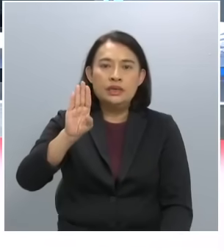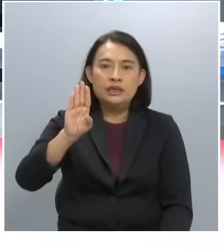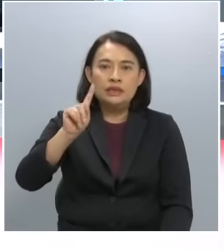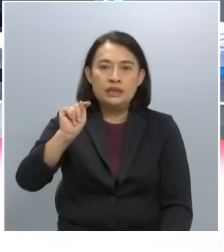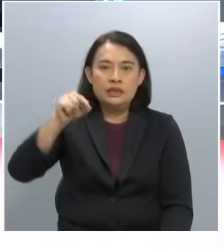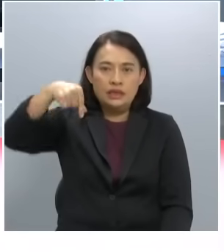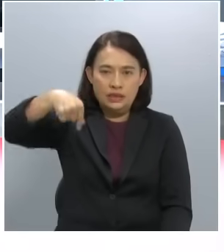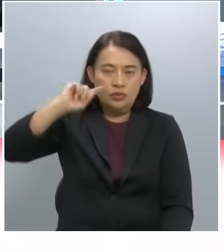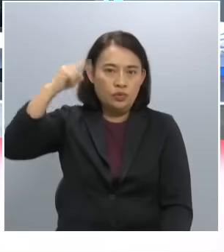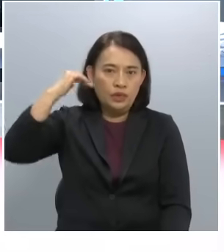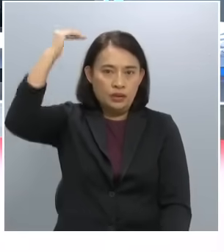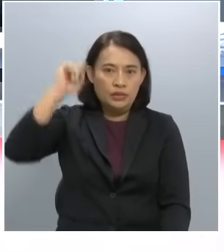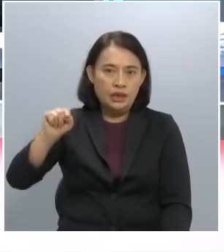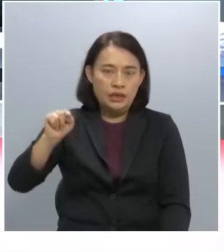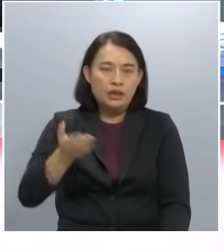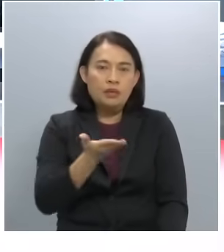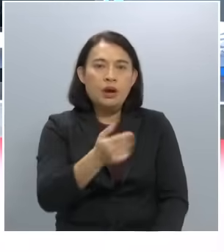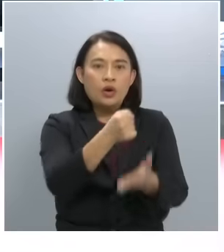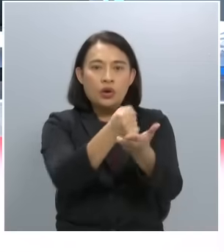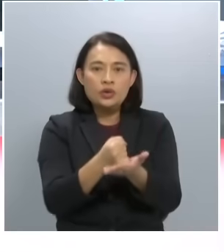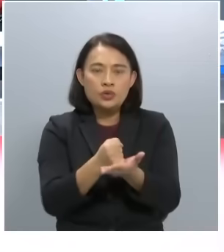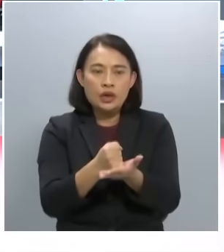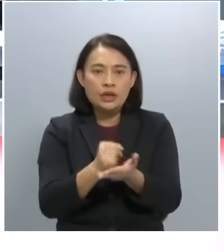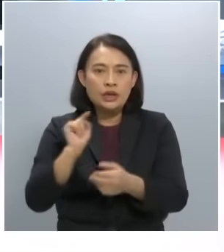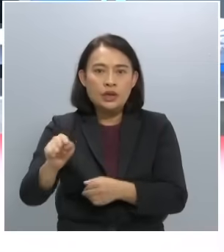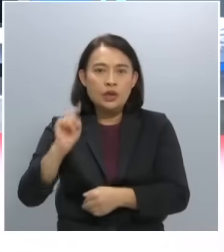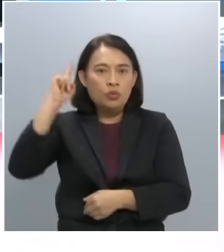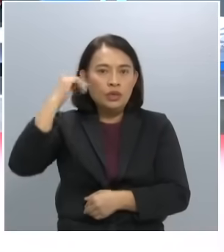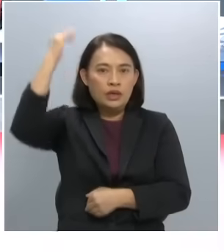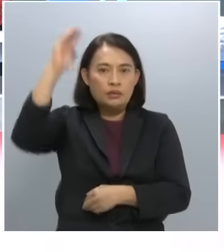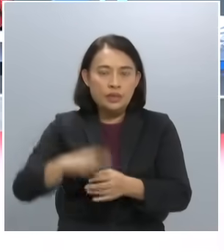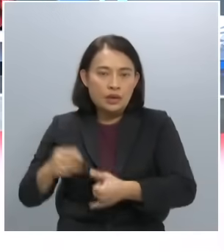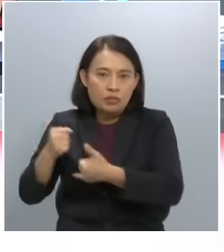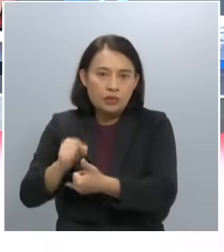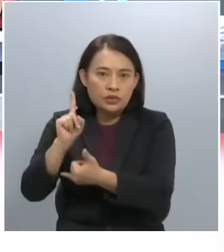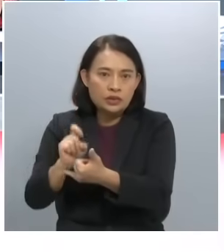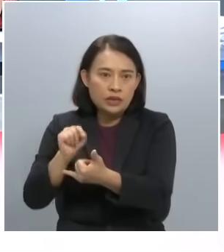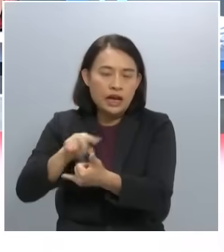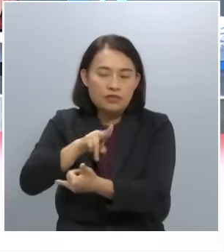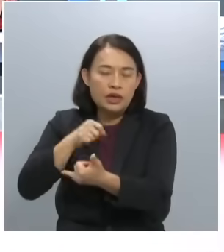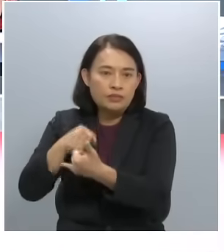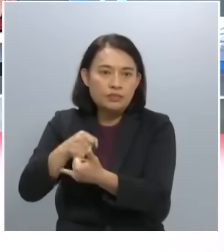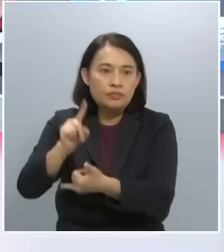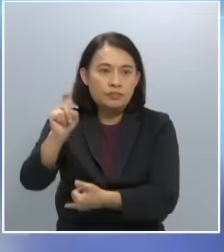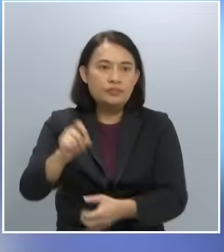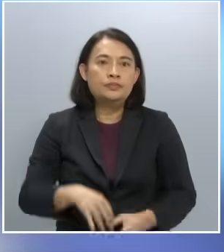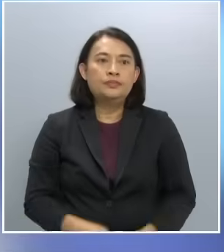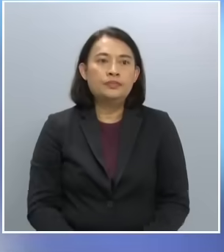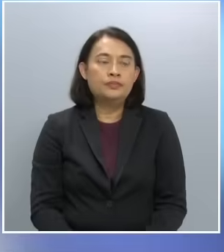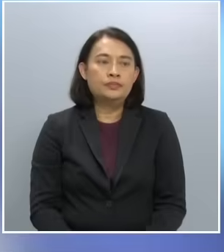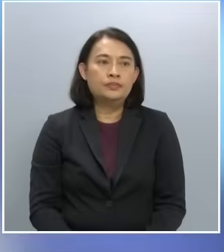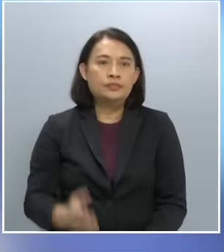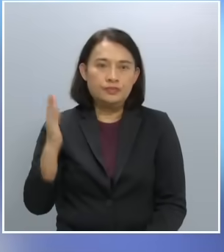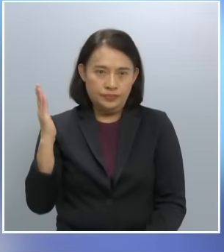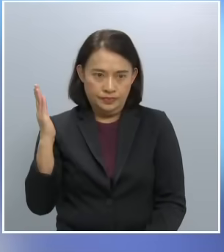สาวหลังจากที่พี่สาวถูกแฟนหนุ่มทำร้ายร่างกายแล้วเสียชีวิตด้วยค่ะพี่หนุ่มอคือเนี่ยฮะ